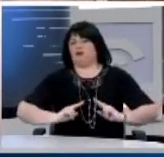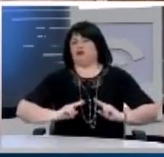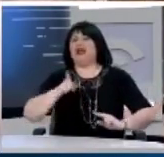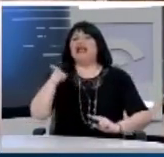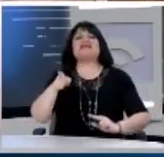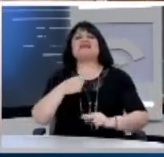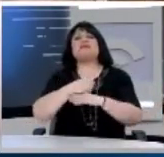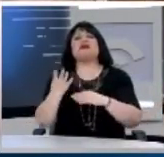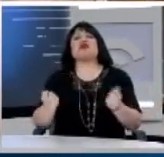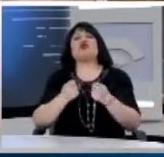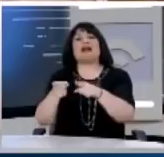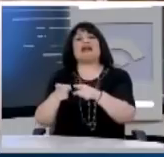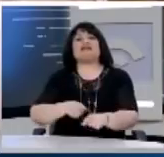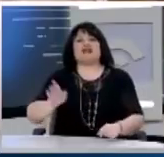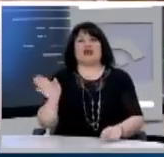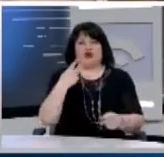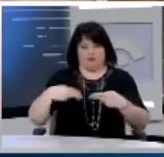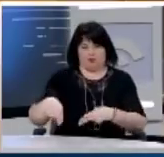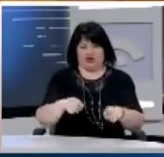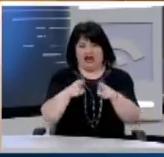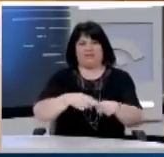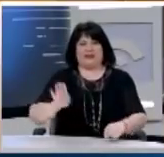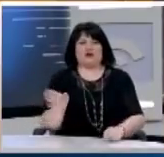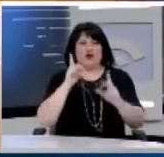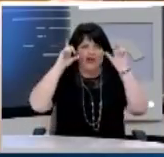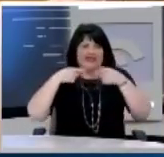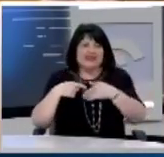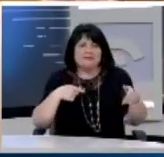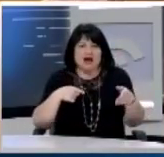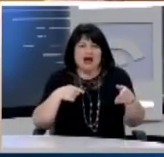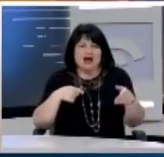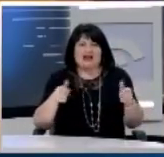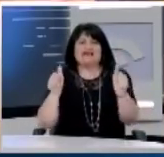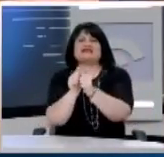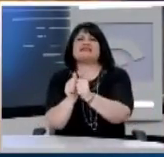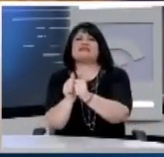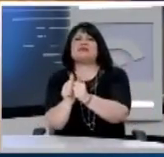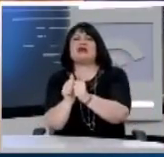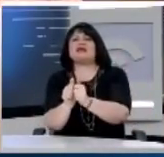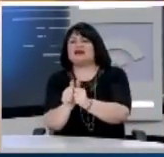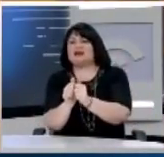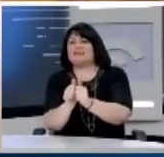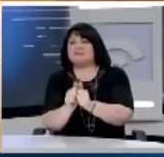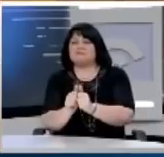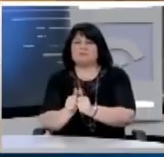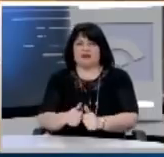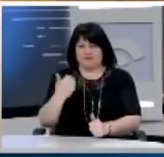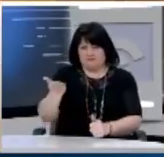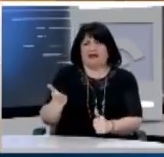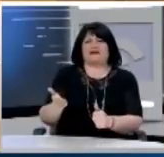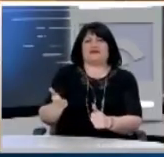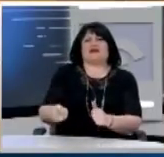εσείς τι κάνατε, διώξατε το ποτάμι, διώξατε τη Δημάρ για να κάνετε συμμαχία με τους συντρόφους σας από εδώ